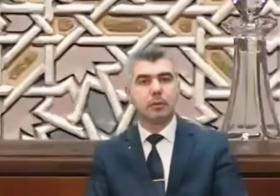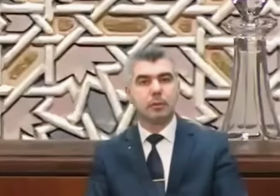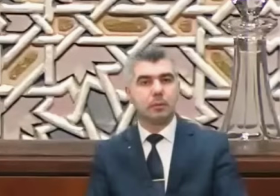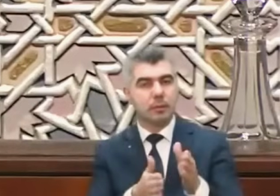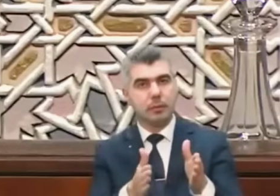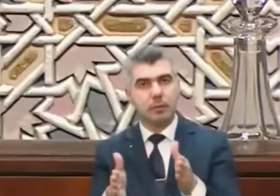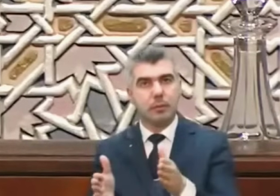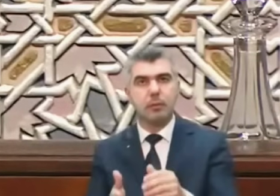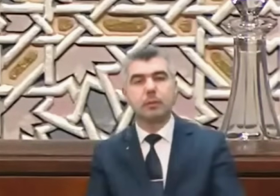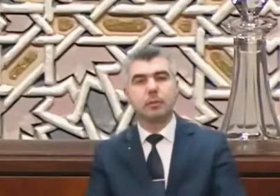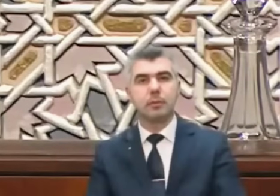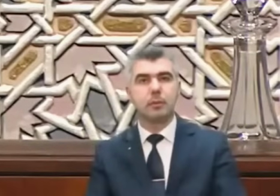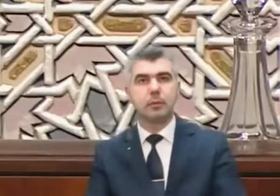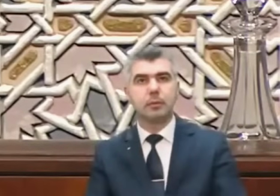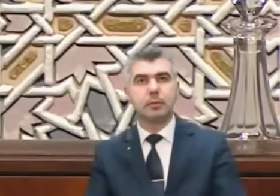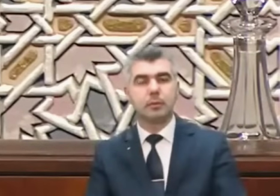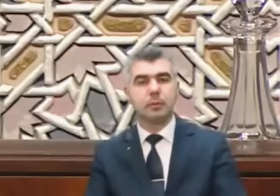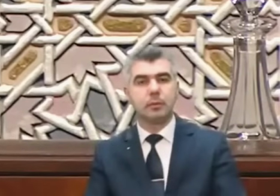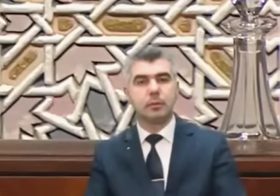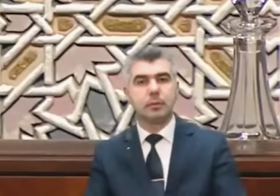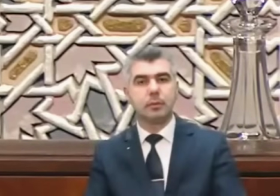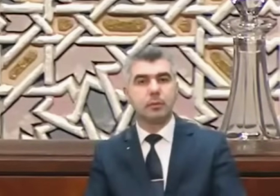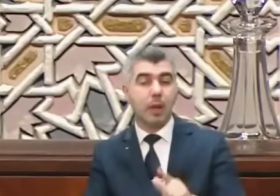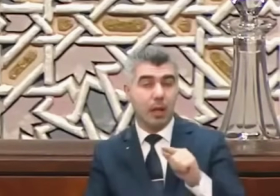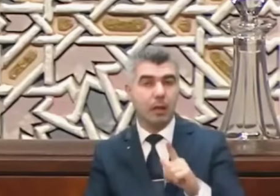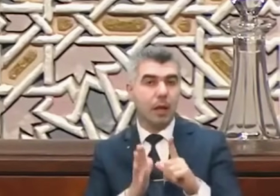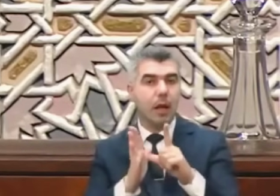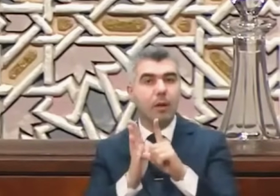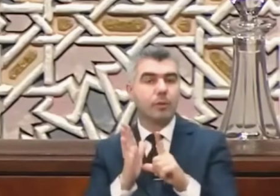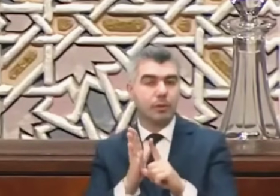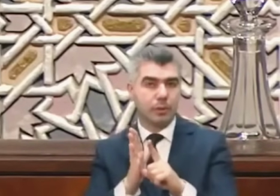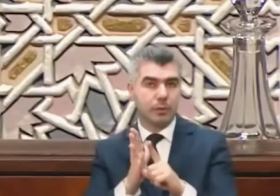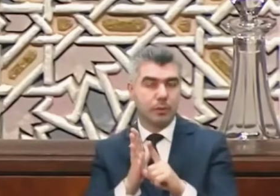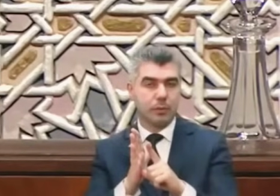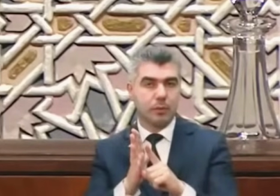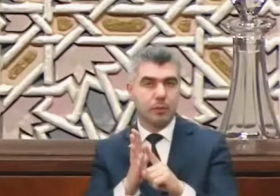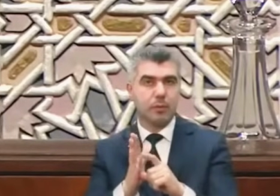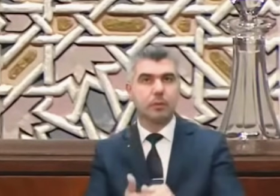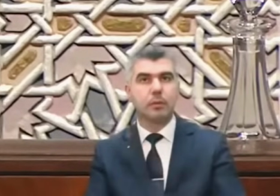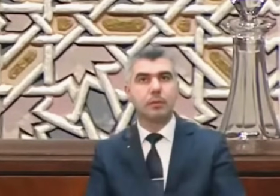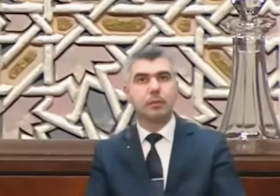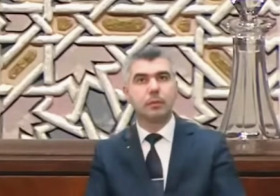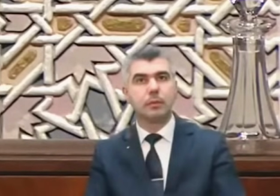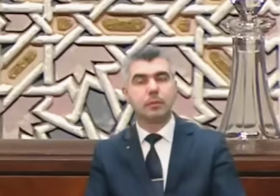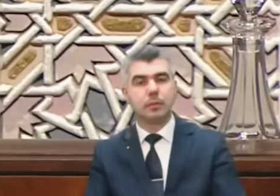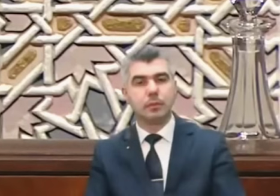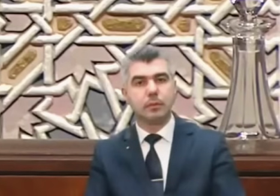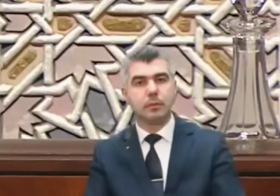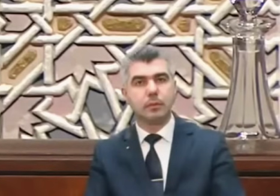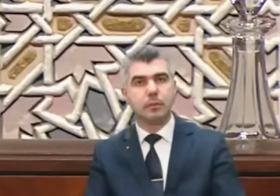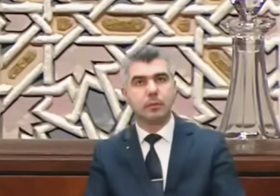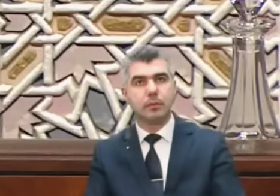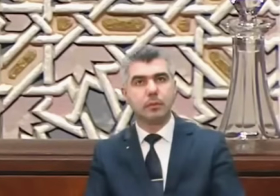شكرا. كاين النظام الداخلي، كاين النظام الداخلي كيقول السيد النائب شوف